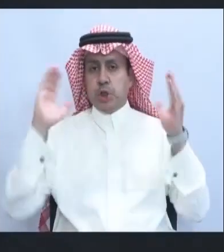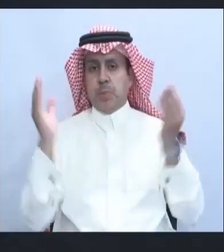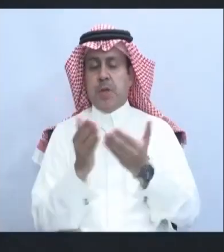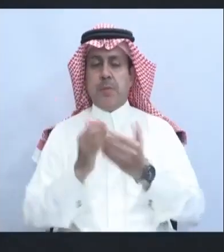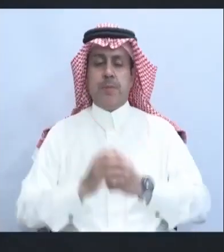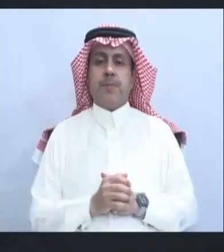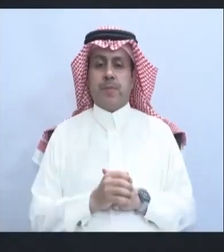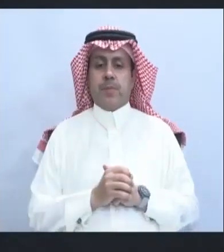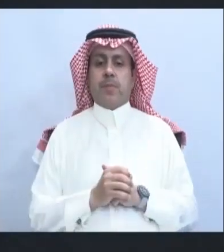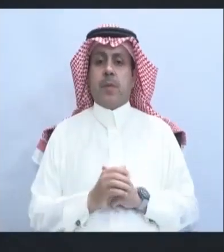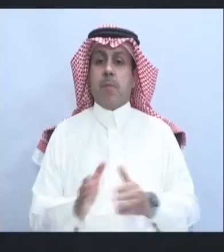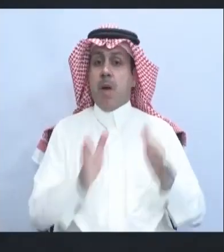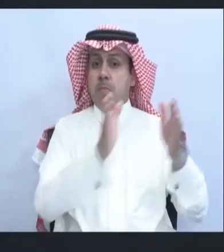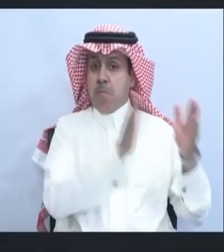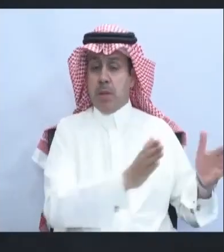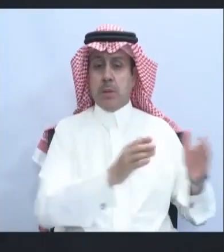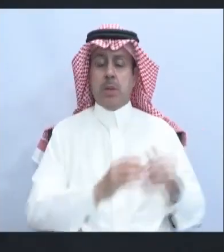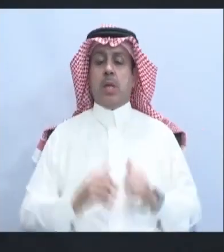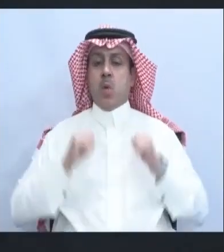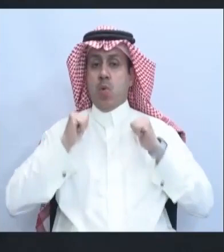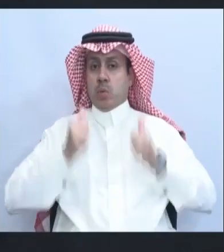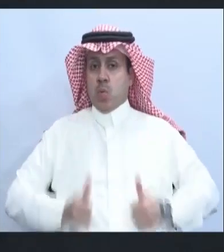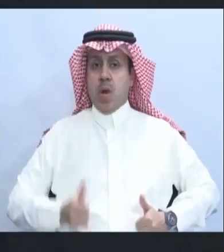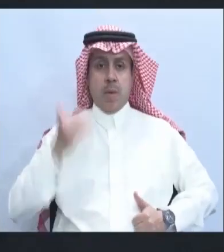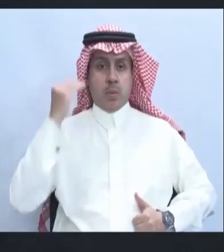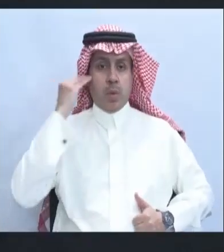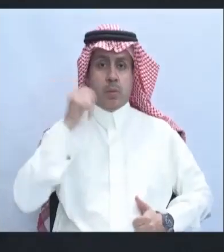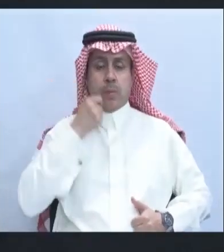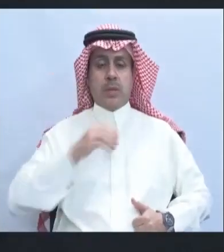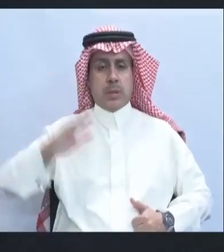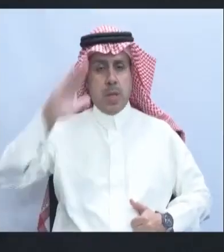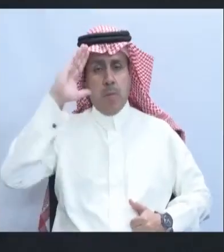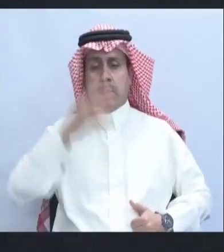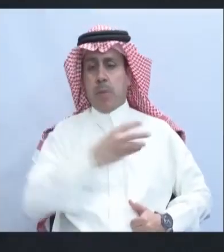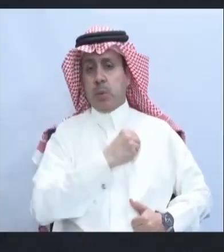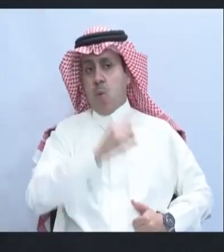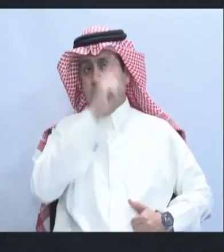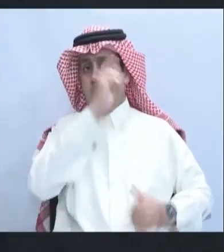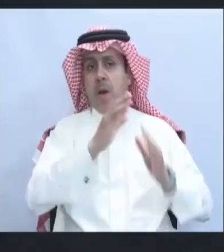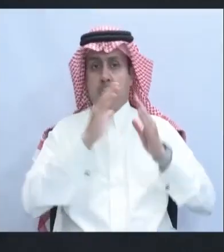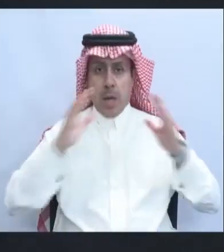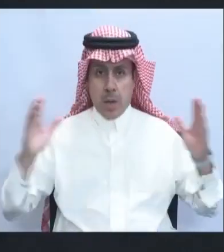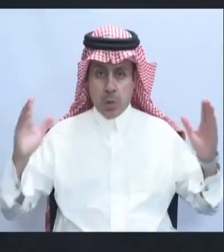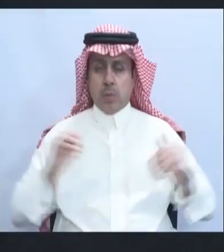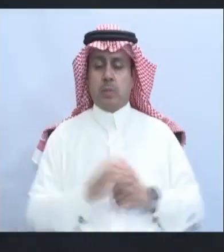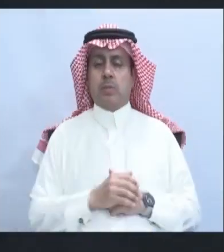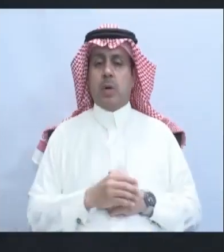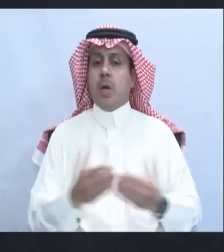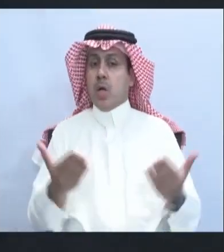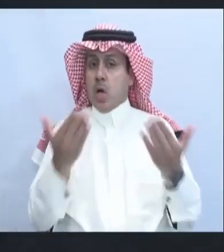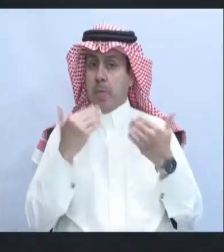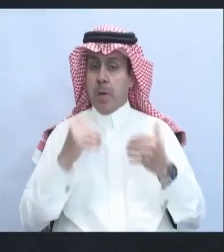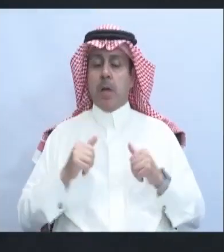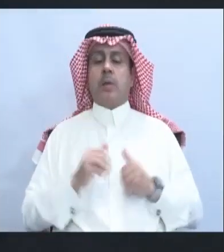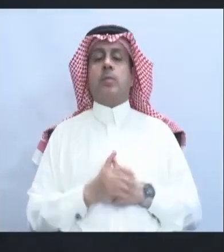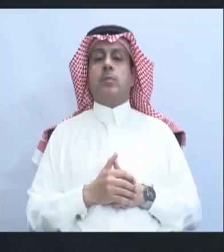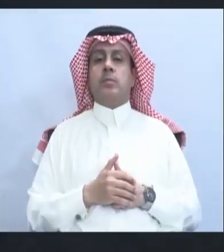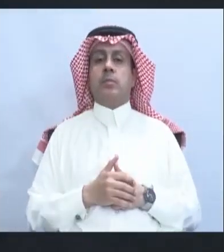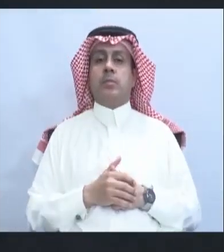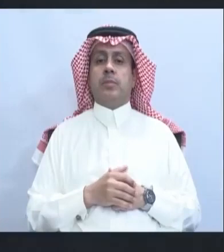اجمعين اما بعد ايها الطلاب والطالبات سلام الله عليكم ورحمته وبركاته وحياكم الله تعالى